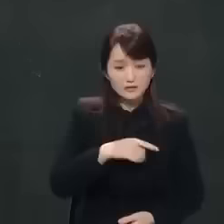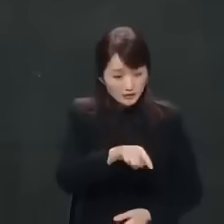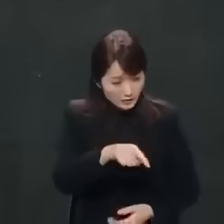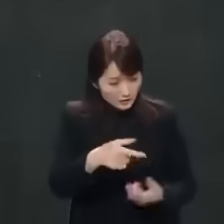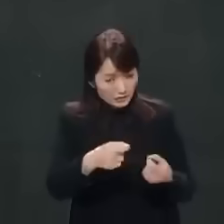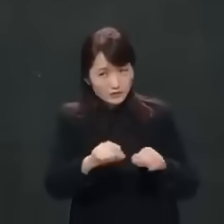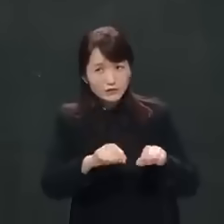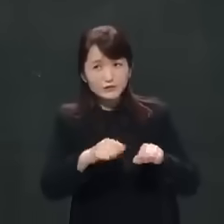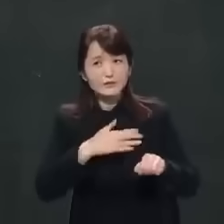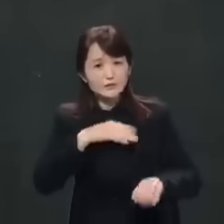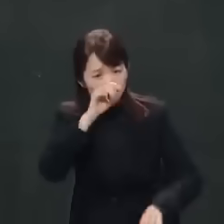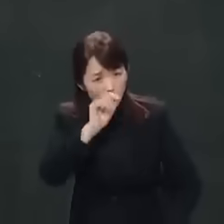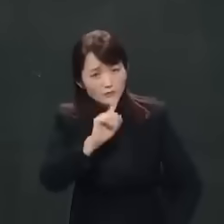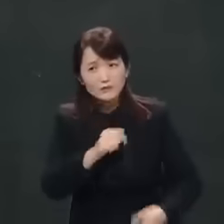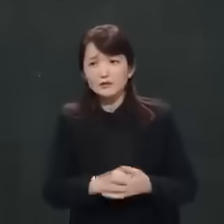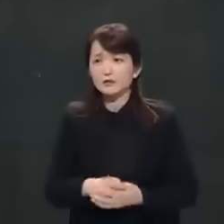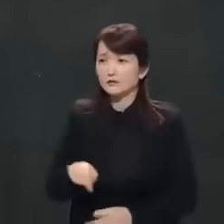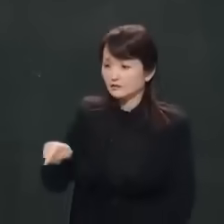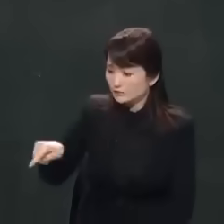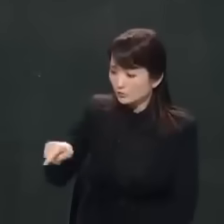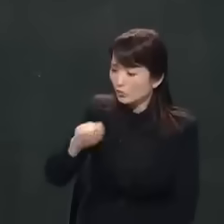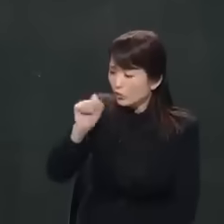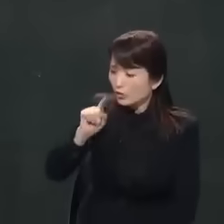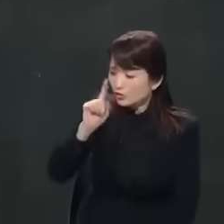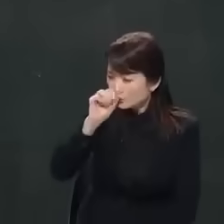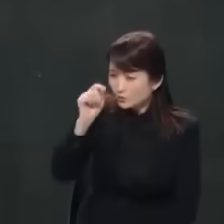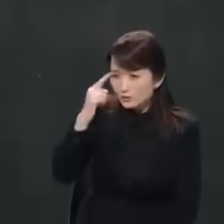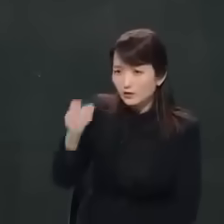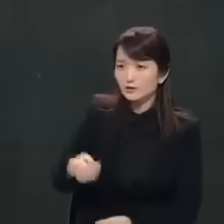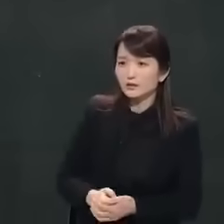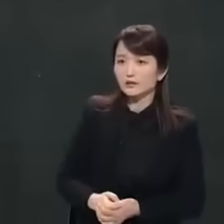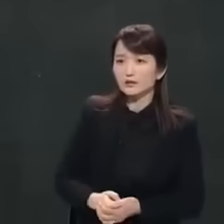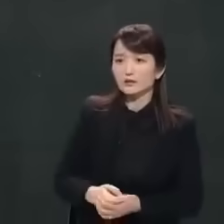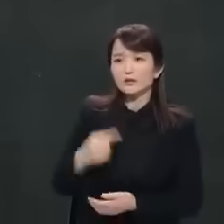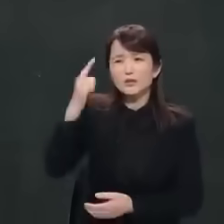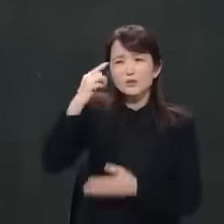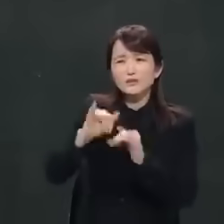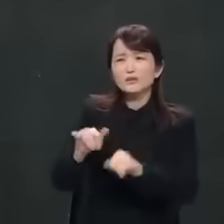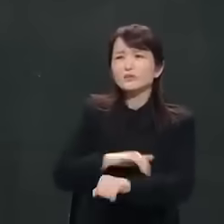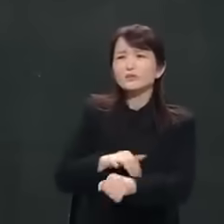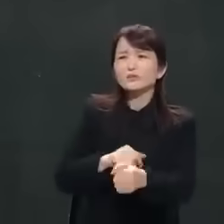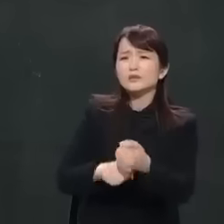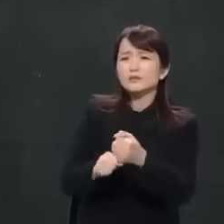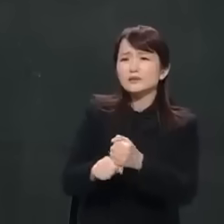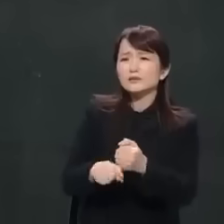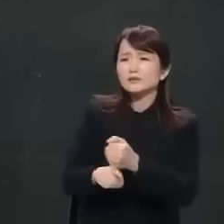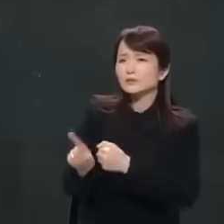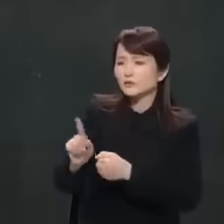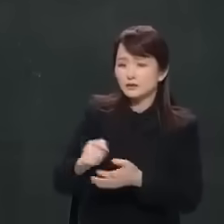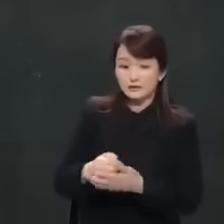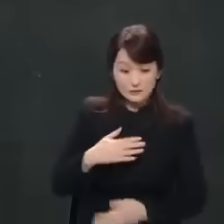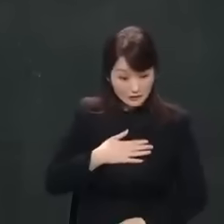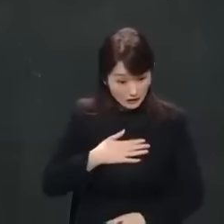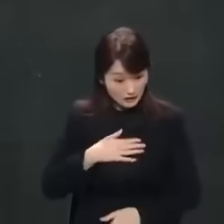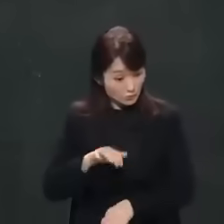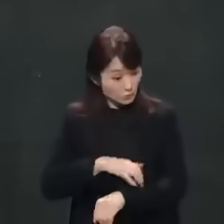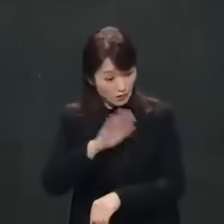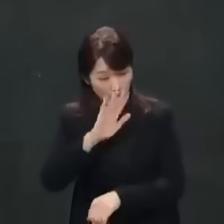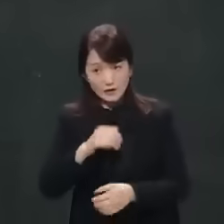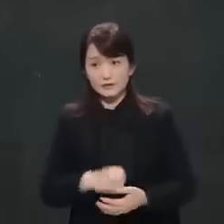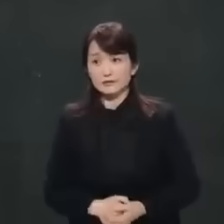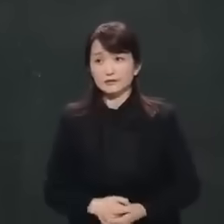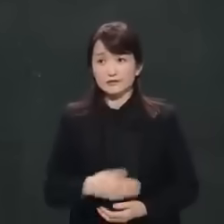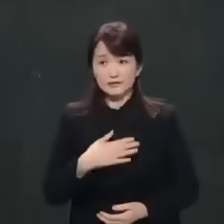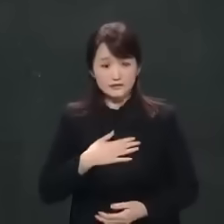한다고 내 좋은 게 뭐가 있냐? 이거 뭐가 좋냐고! 왜 뭐가 좋냐고! 왜 사람들이 그냥 불편하게 만들도록 하는 거야? 나 불편하나? 내가 왜 불편하냐고!